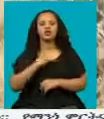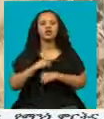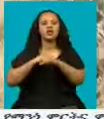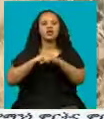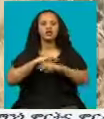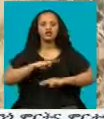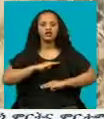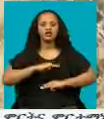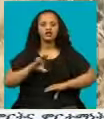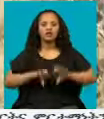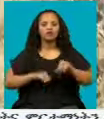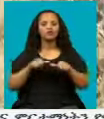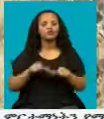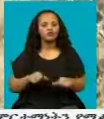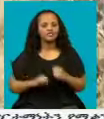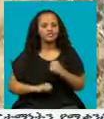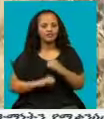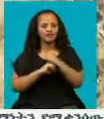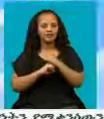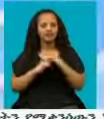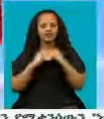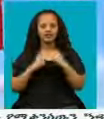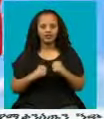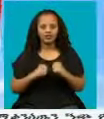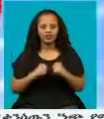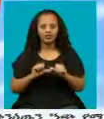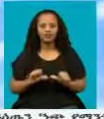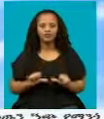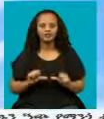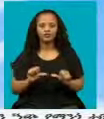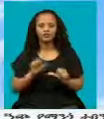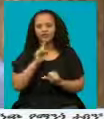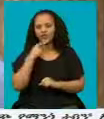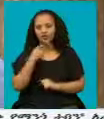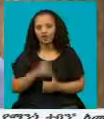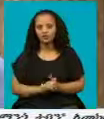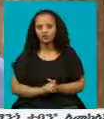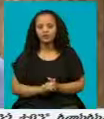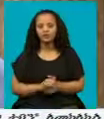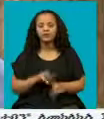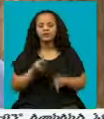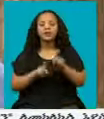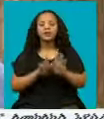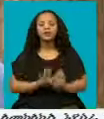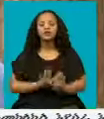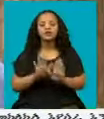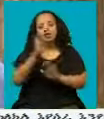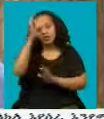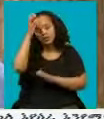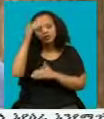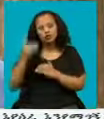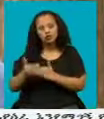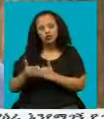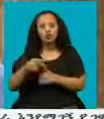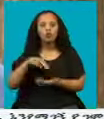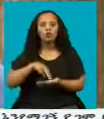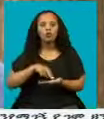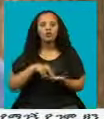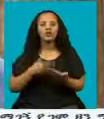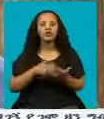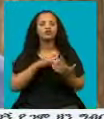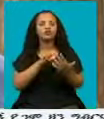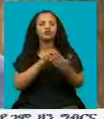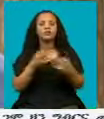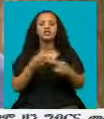ሰራዊት ሲያደርጉት የቆዩትን ድጋፍ አጠናክረው እንደሚቀጥሉም ነው የተናገሩት። ህብረተሰቡ ከመንግስት ጎን ቆሞ ይሄ